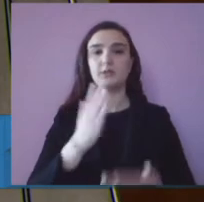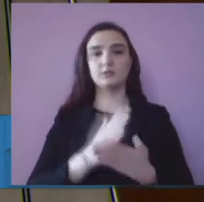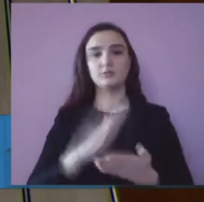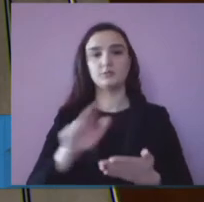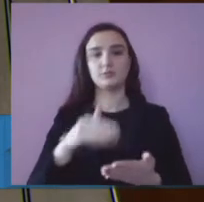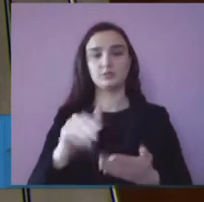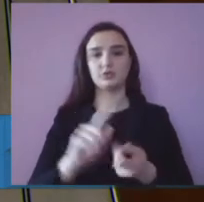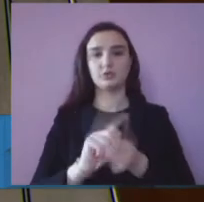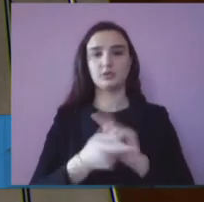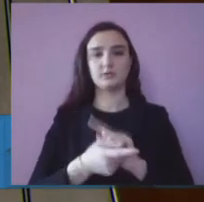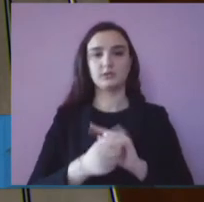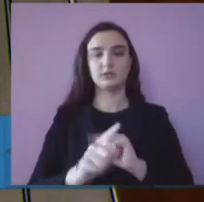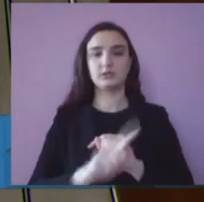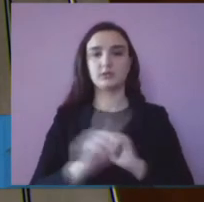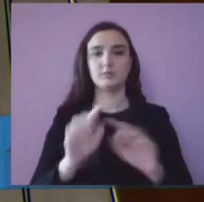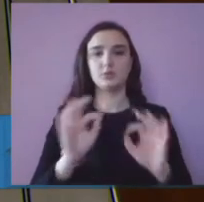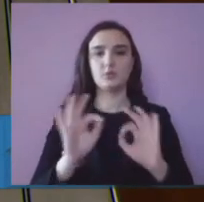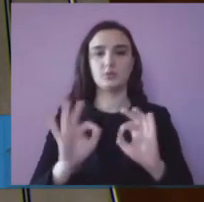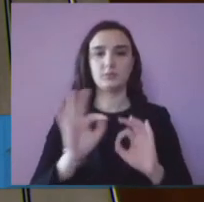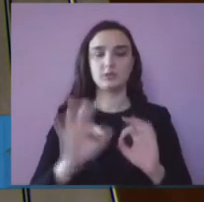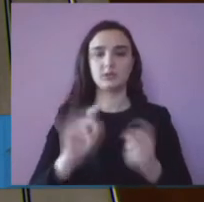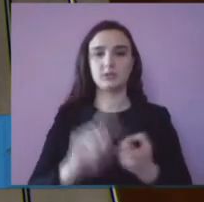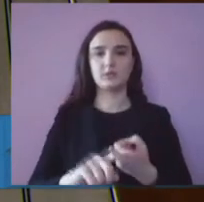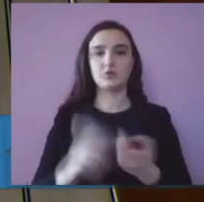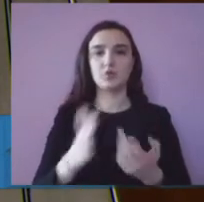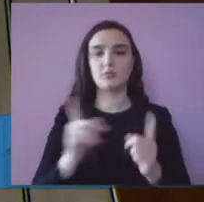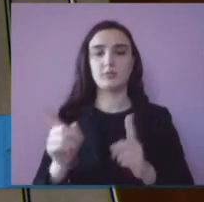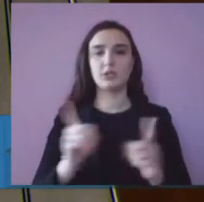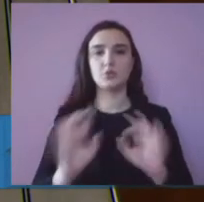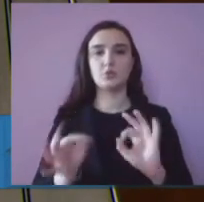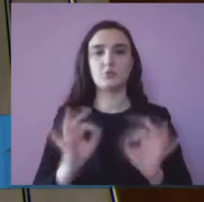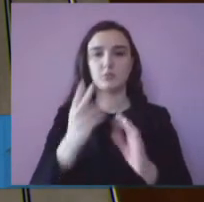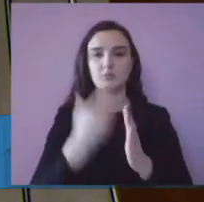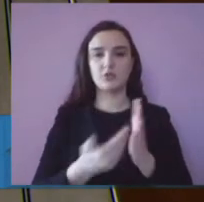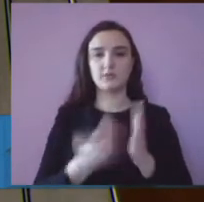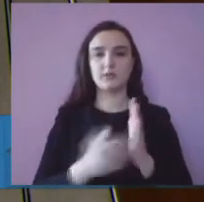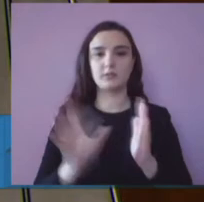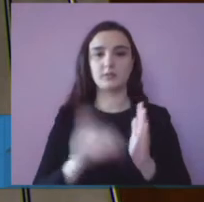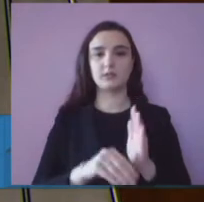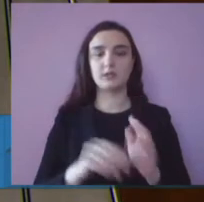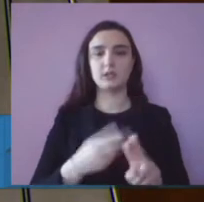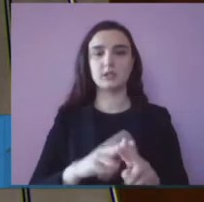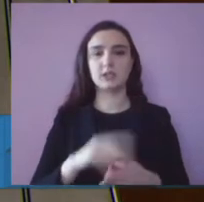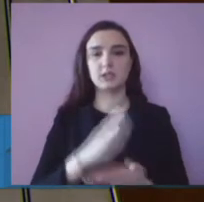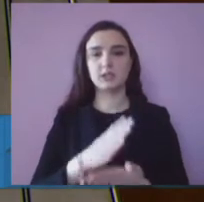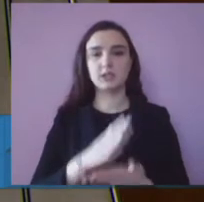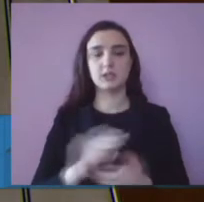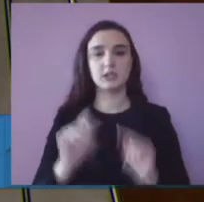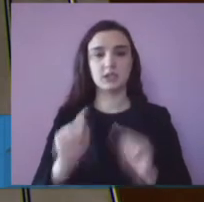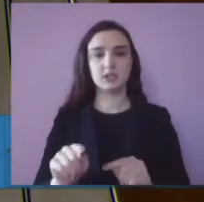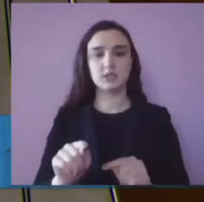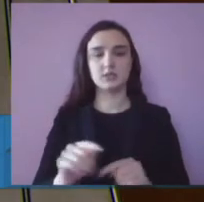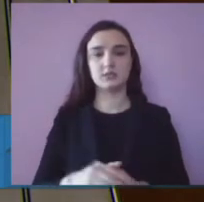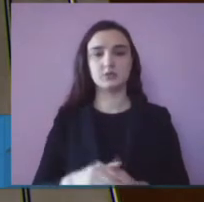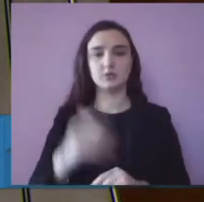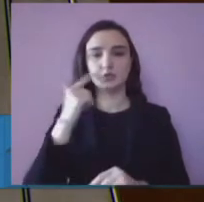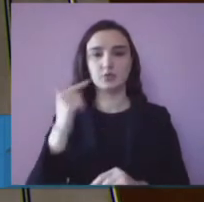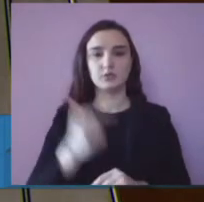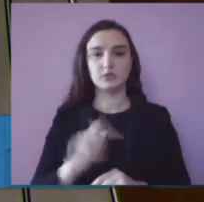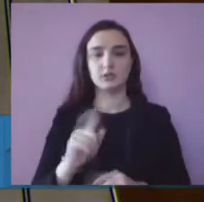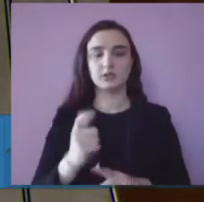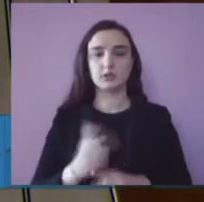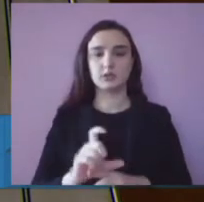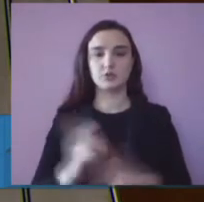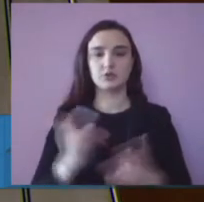შეცვლილი რაიმე ნორმებთან დაკავშირებით, რომელია ნორმალური მაჩვენებელი. ეს არის ის ცოდნა, რომელიც ძალიან სჭირდება